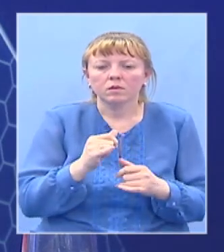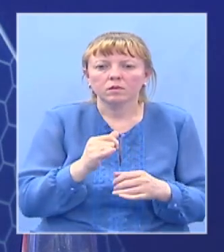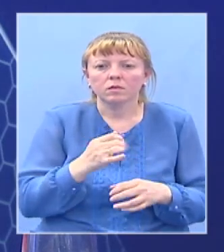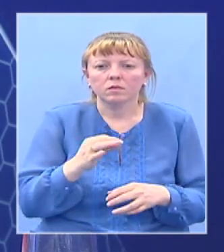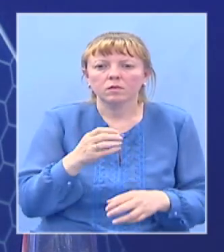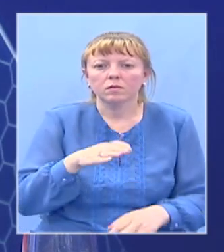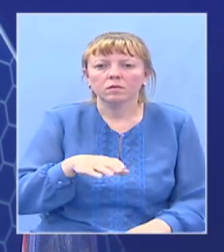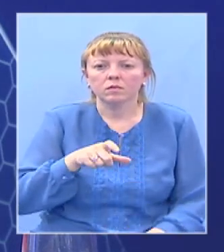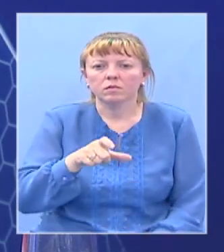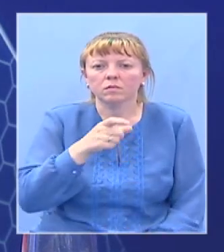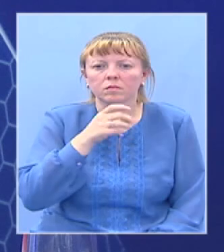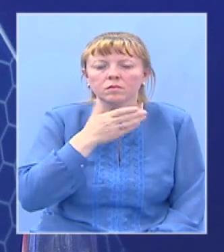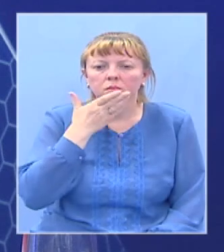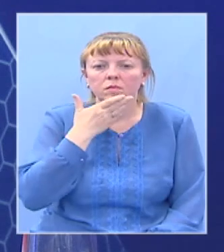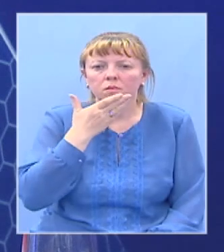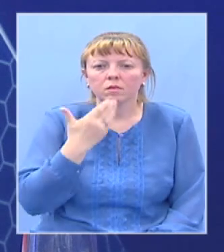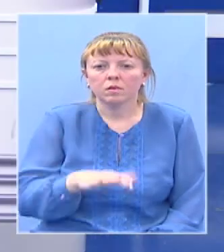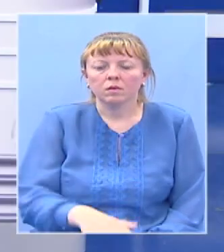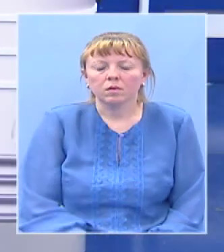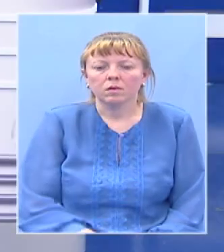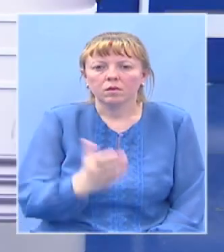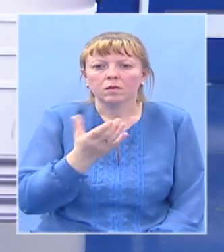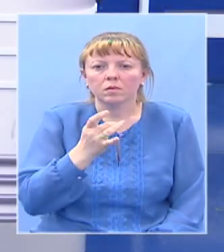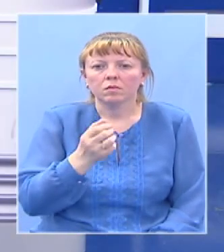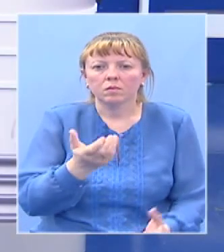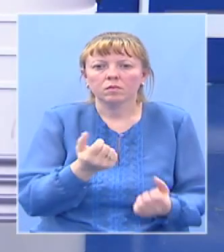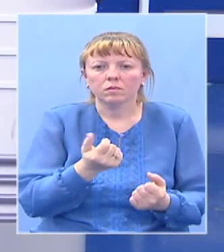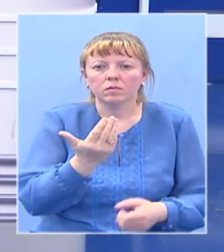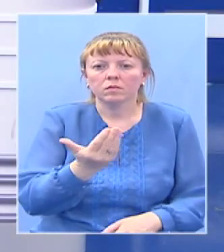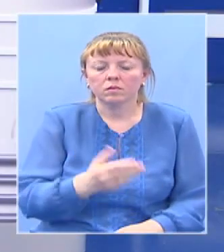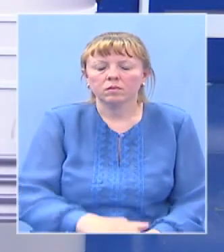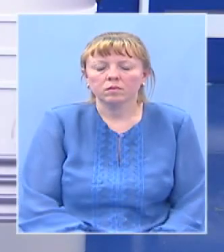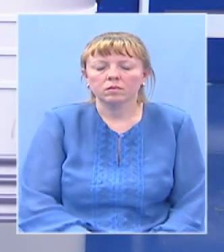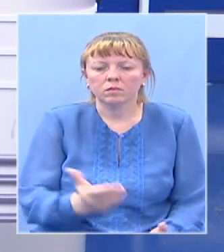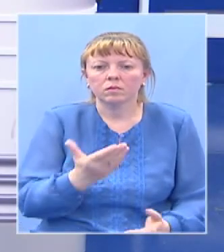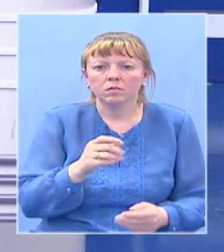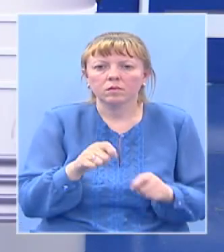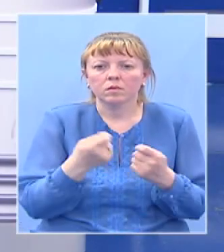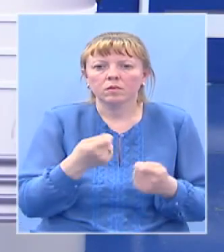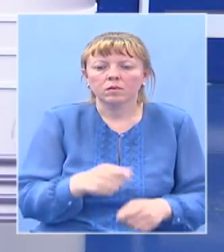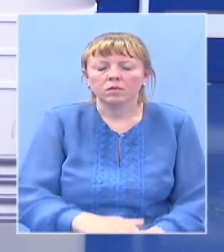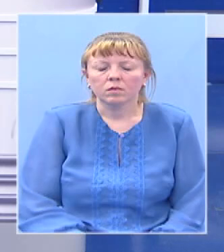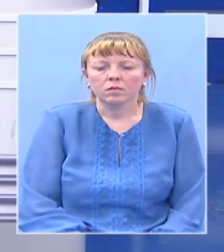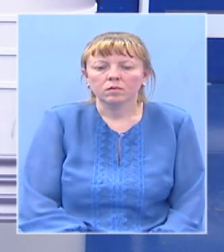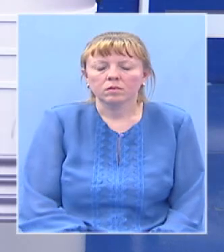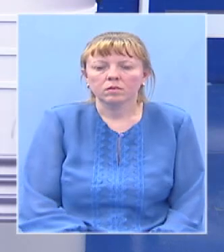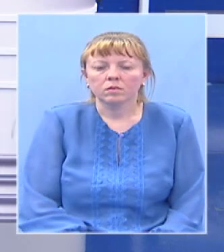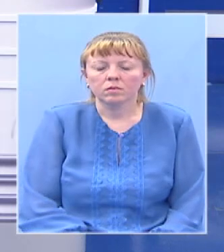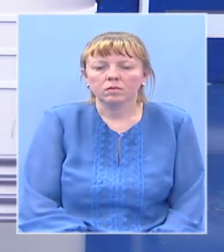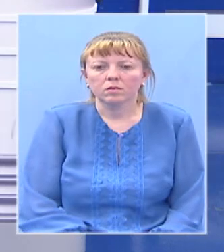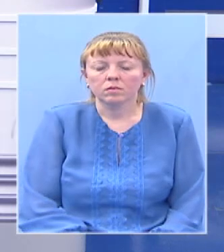вот недавно Да отремонтировали Какие меры предпринимаются вами в отношении таких нарушите